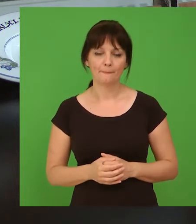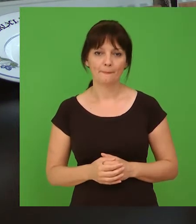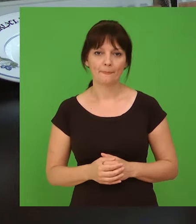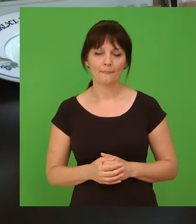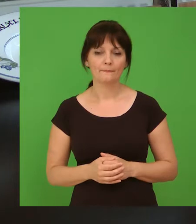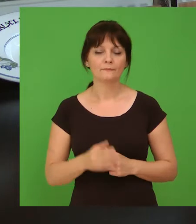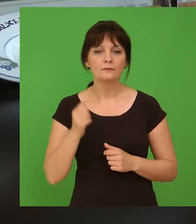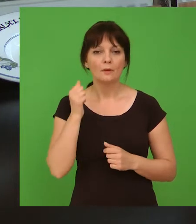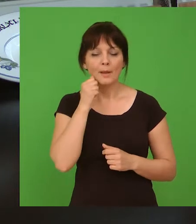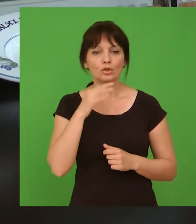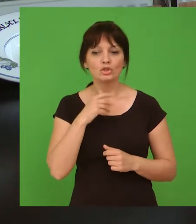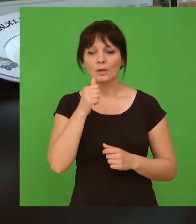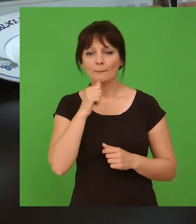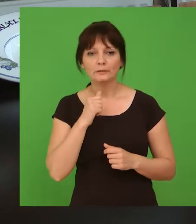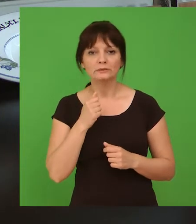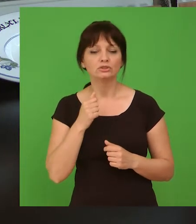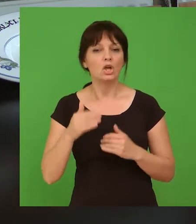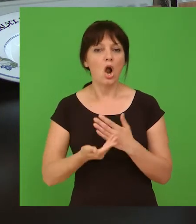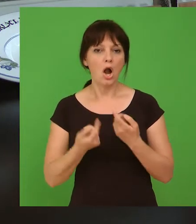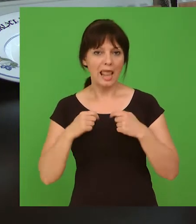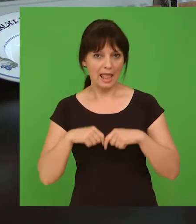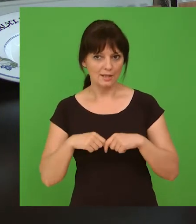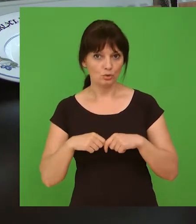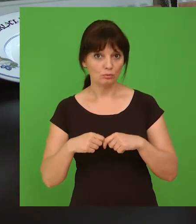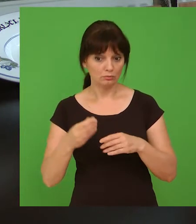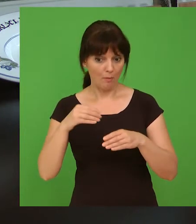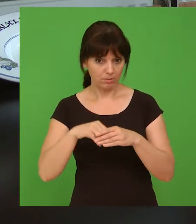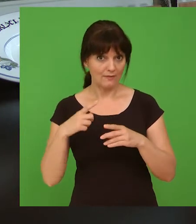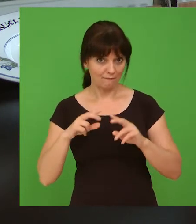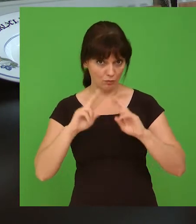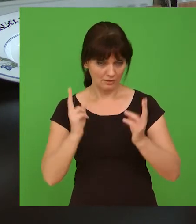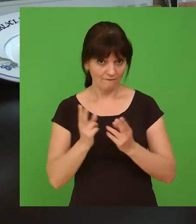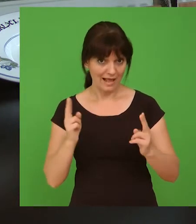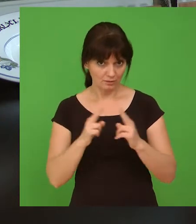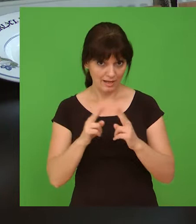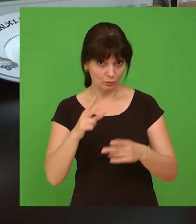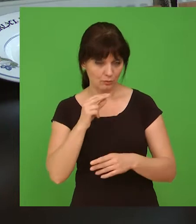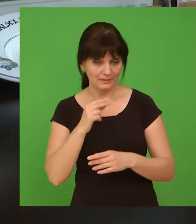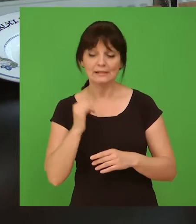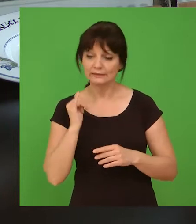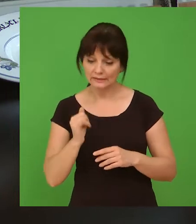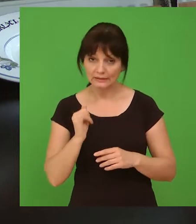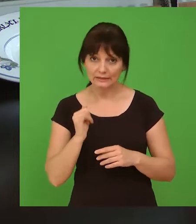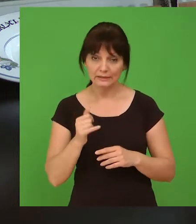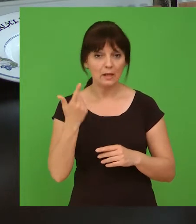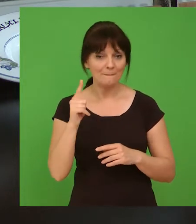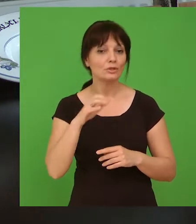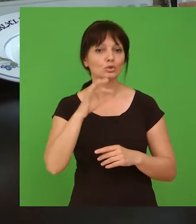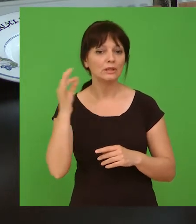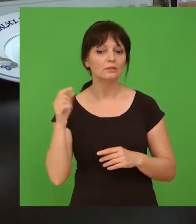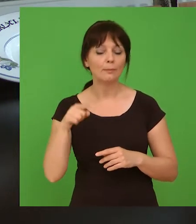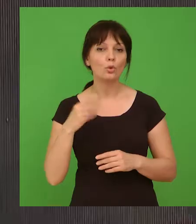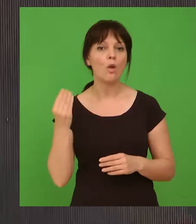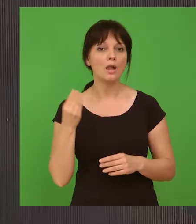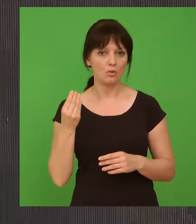Michael Richard Pence alelnök része volt ennek a világtalálkozónak, ott felszólalt? Igen, ő a második napon